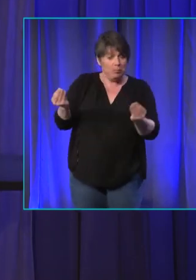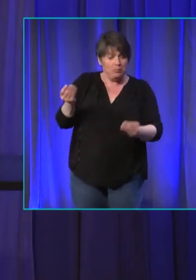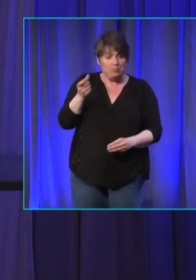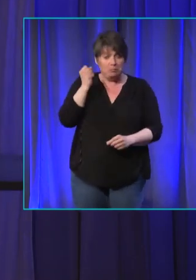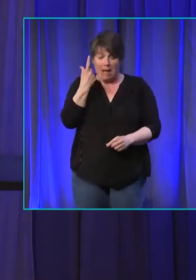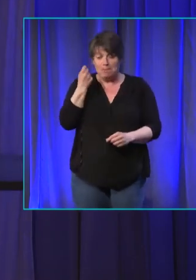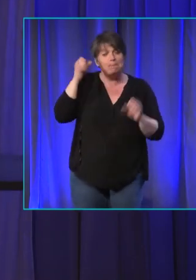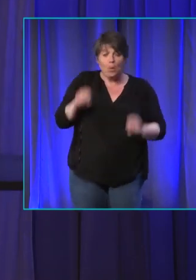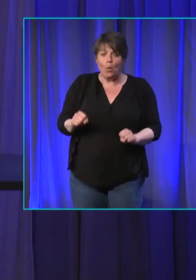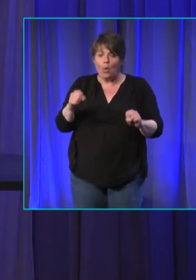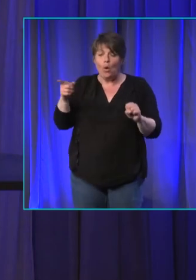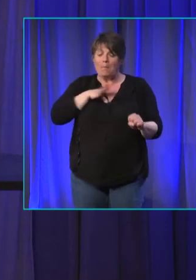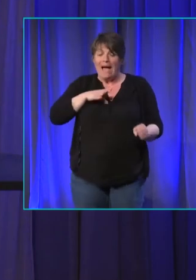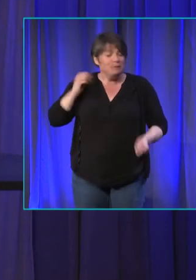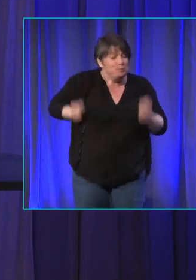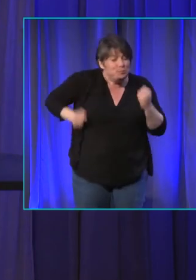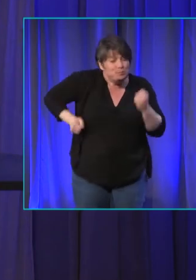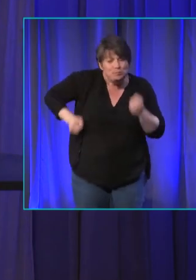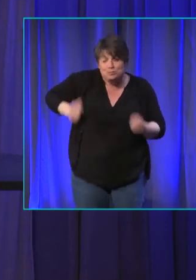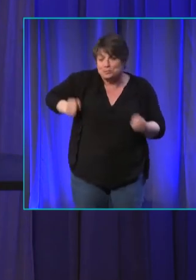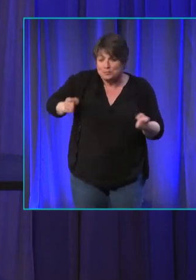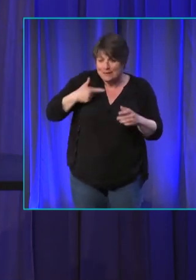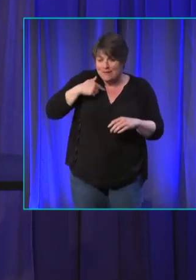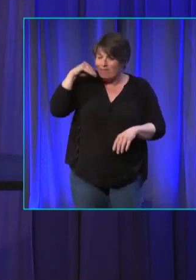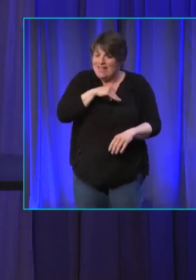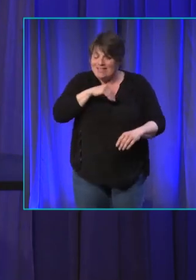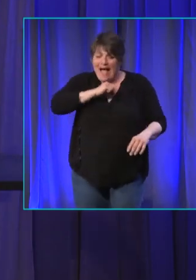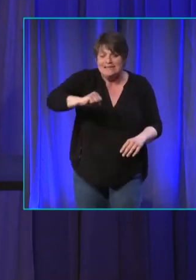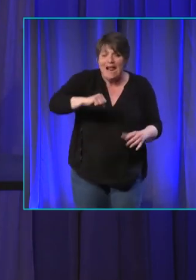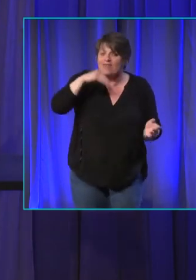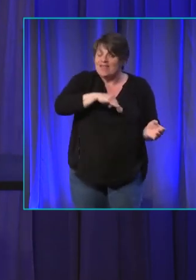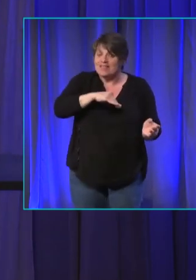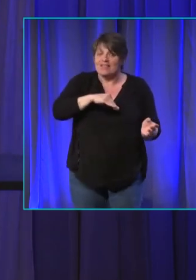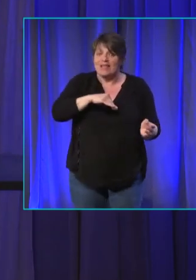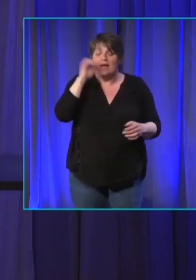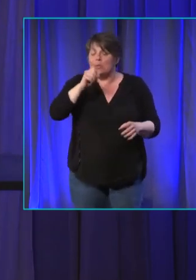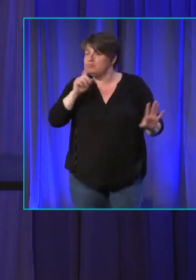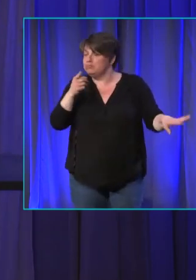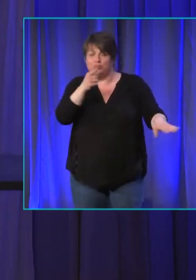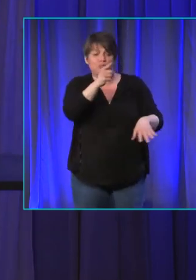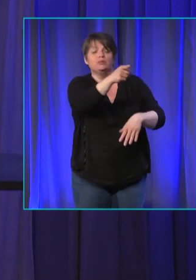moins de deux. Ils peuvent accélérer très très vite, très très vite, et être